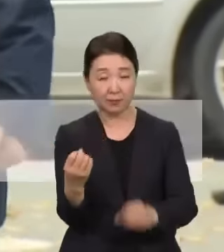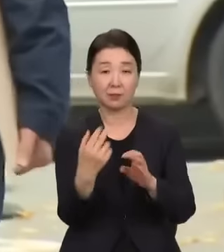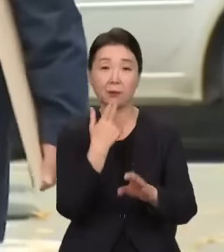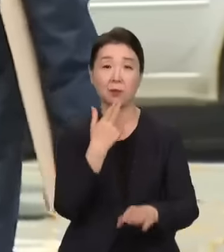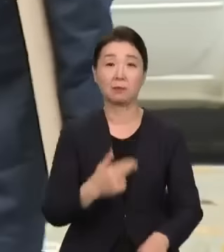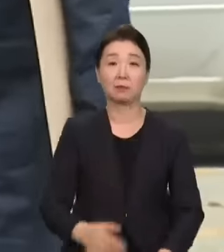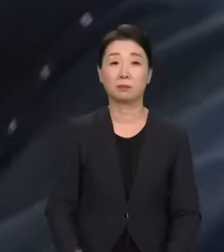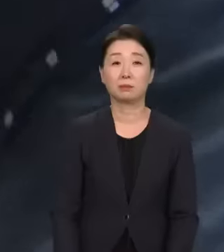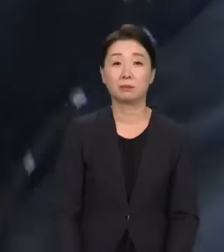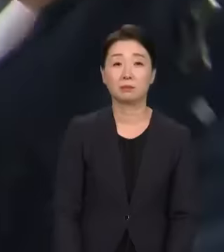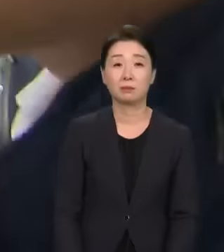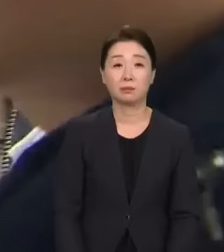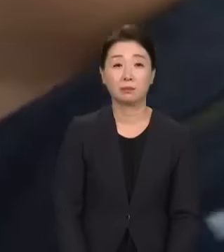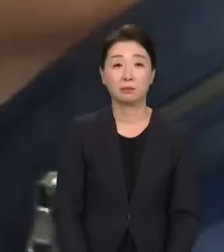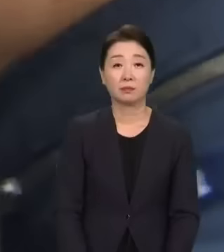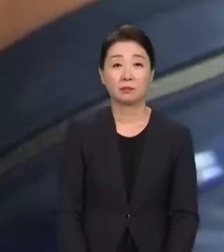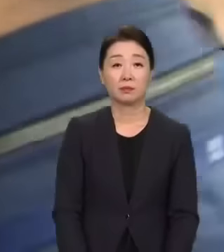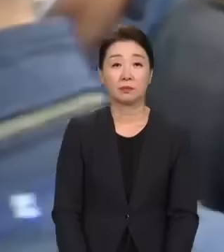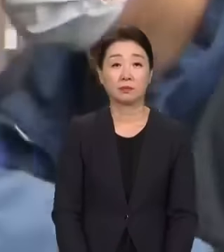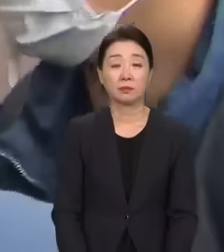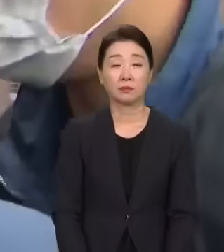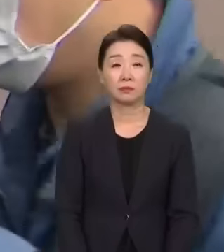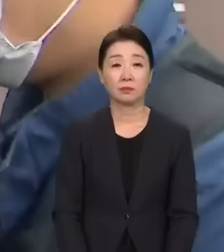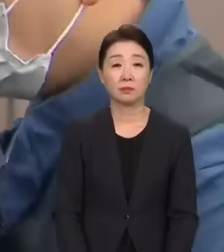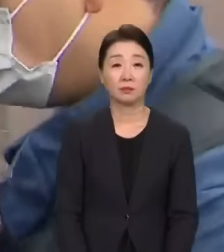않았습니다. JTBC 배승주입니다.